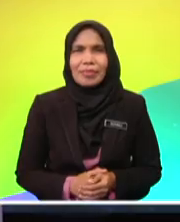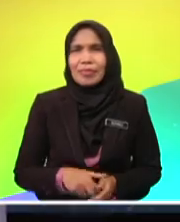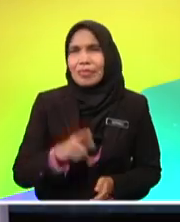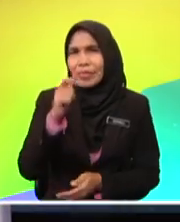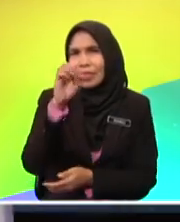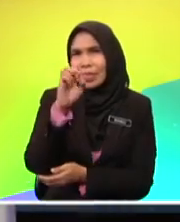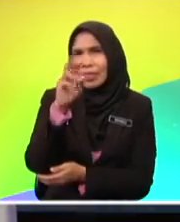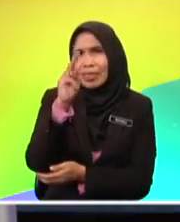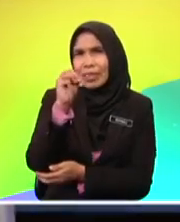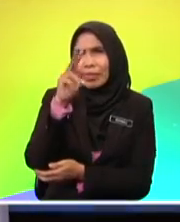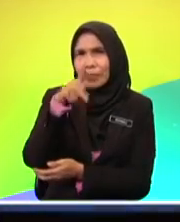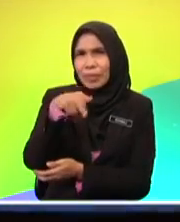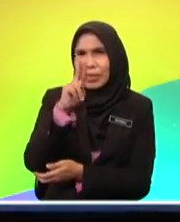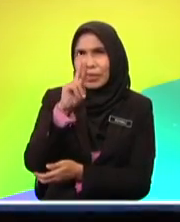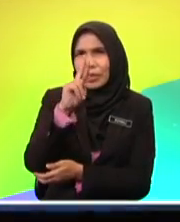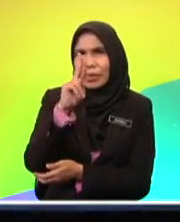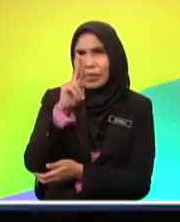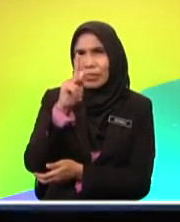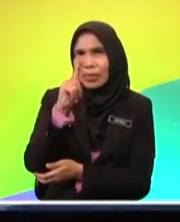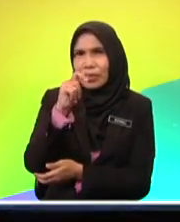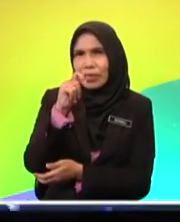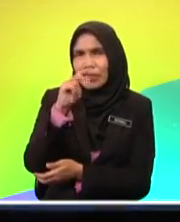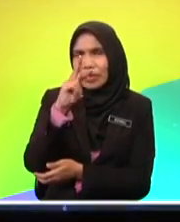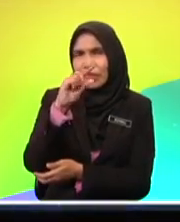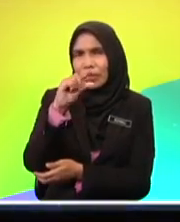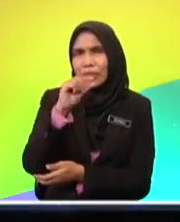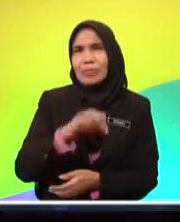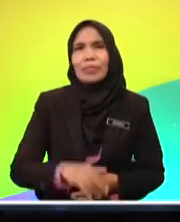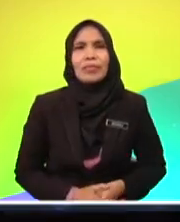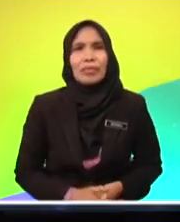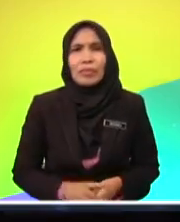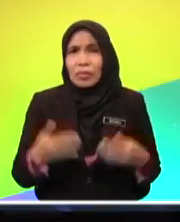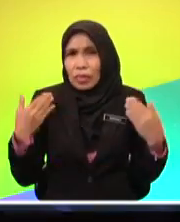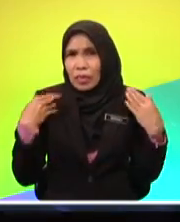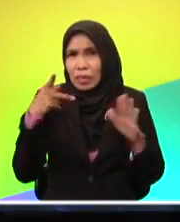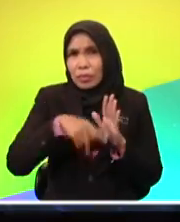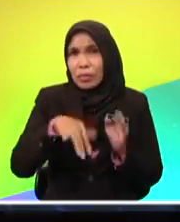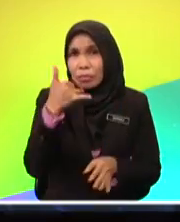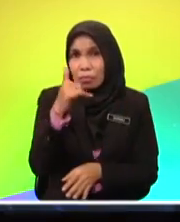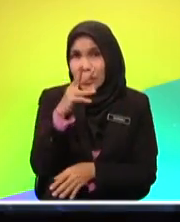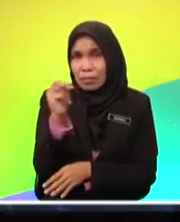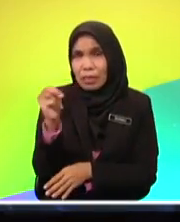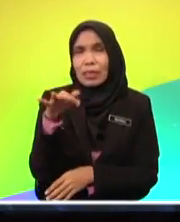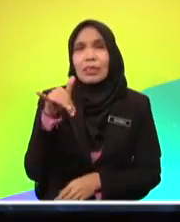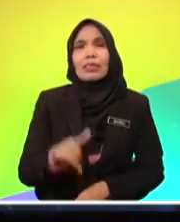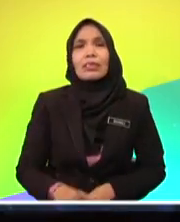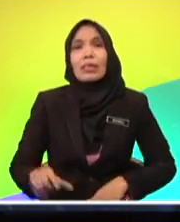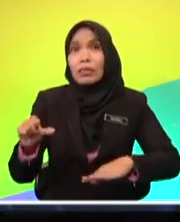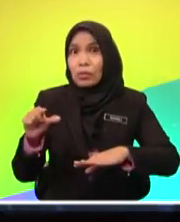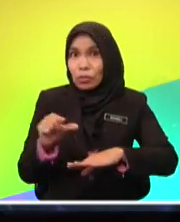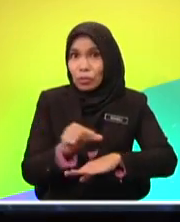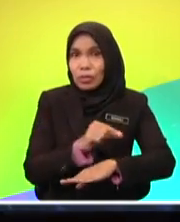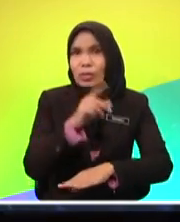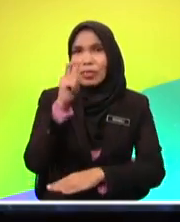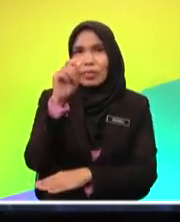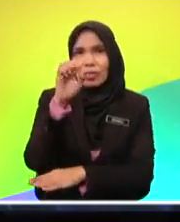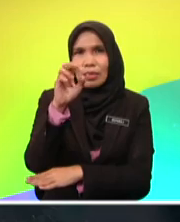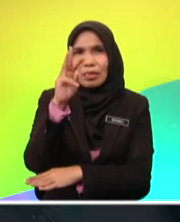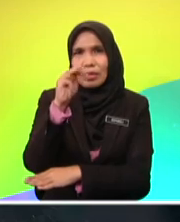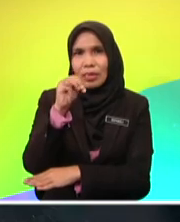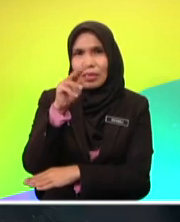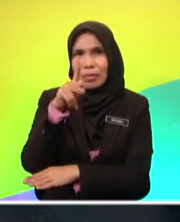di kampung kan Cikgu kan, ada permainan yang guna tempurung tu. Jalan. Untuk jalan